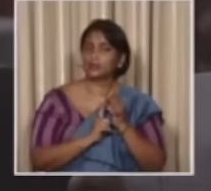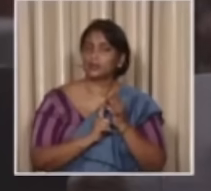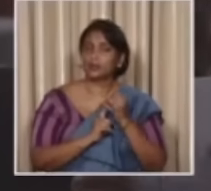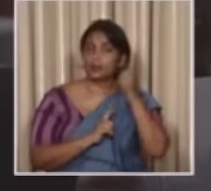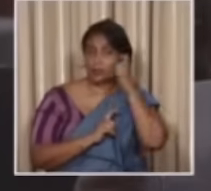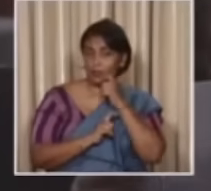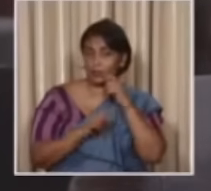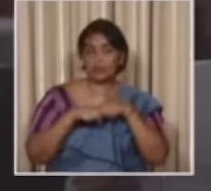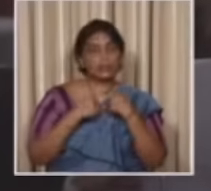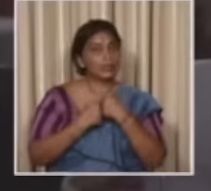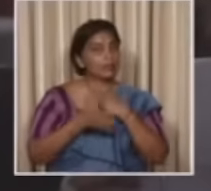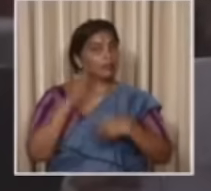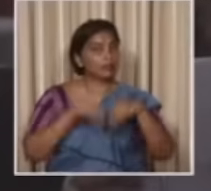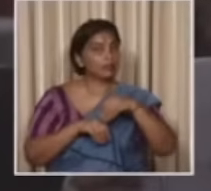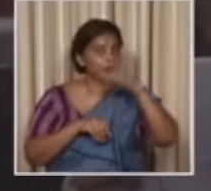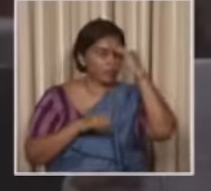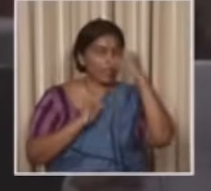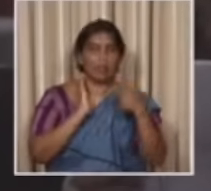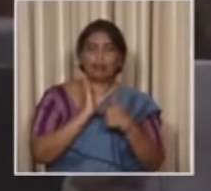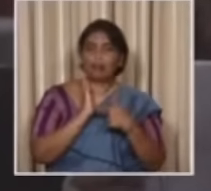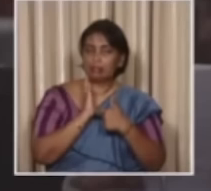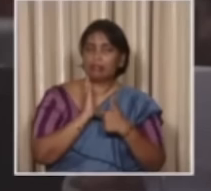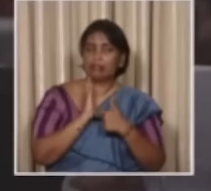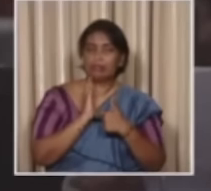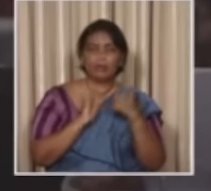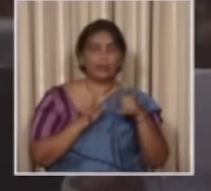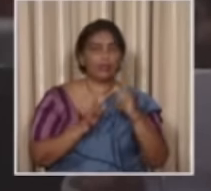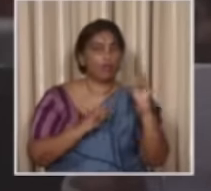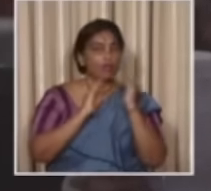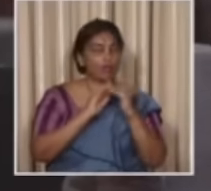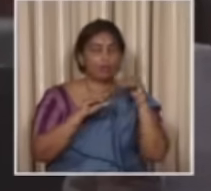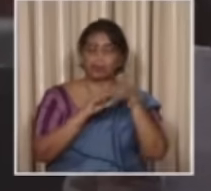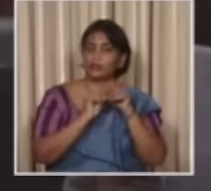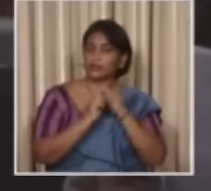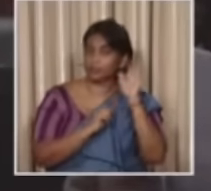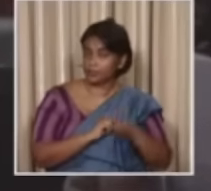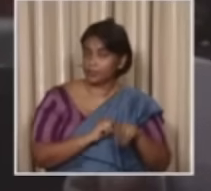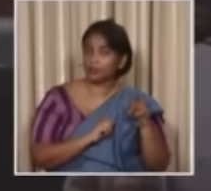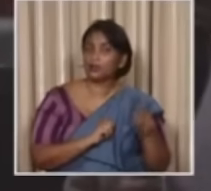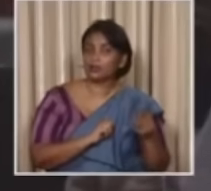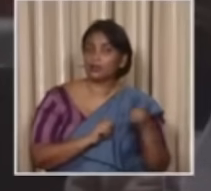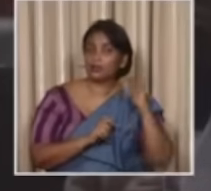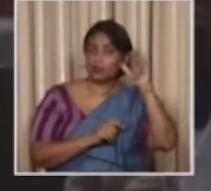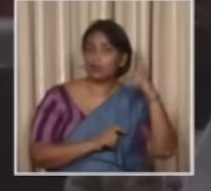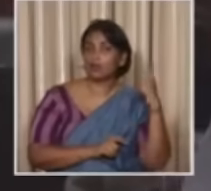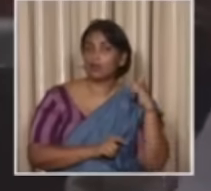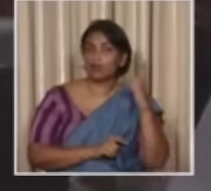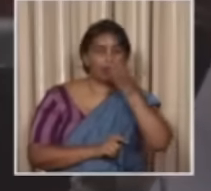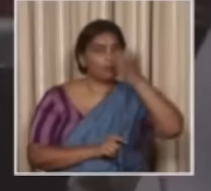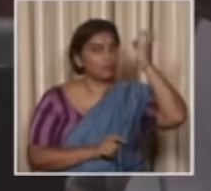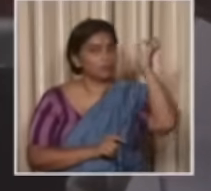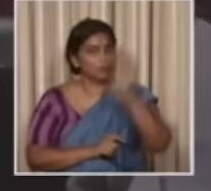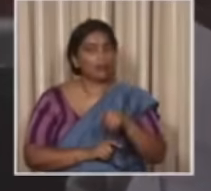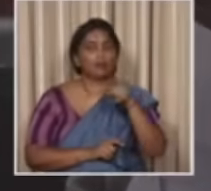කොටි සංවිධානයේ දේශපාලනංශ නායක තමිල් චෙල්වන් සිය කාර්යාලයේ වැඩ කරමින් සිටියේදී අපේ ගුවන් හමුදාවෙන් බෝම්බයක්